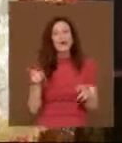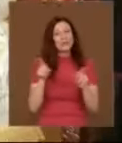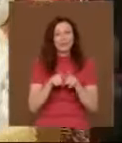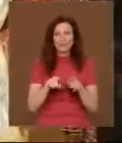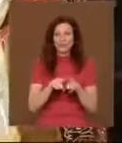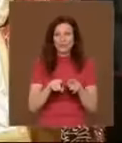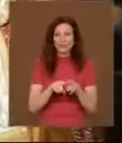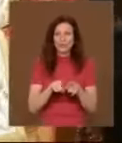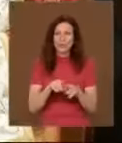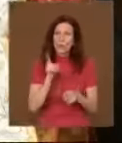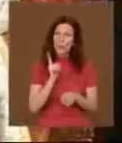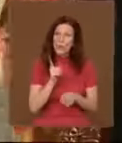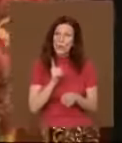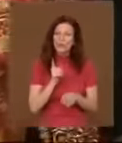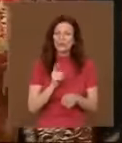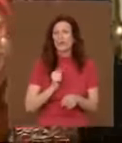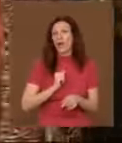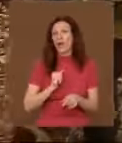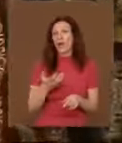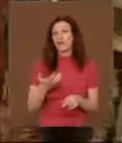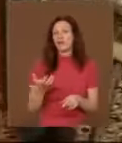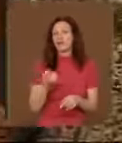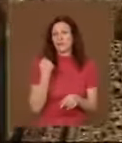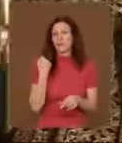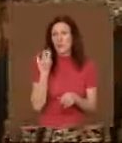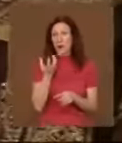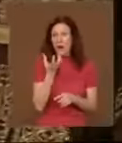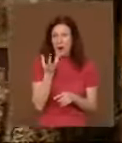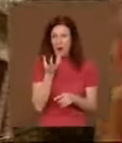също можеше да се